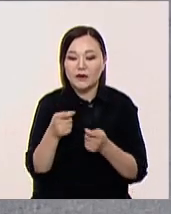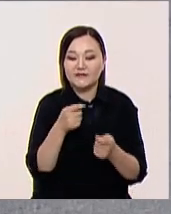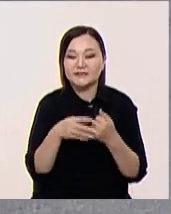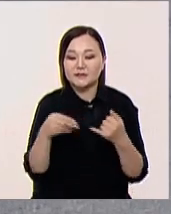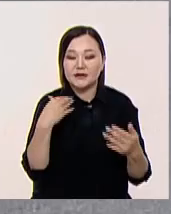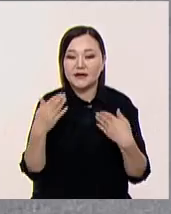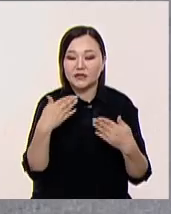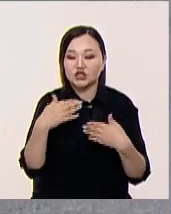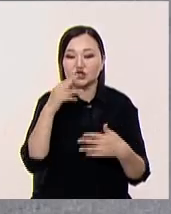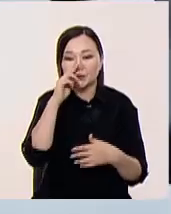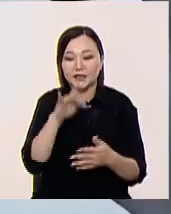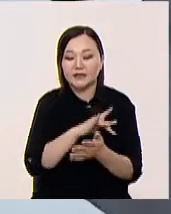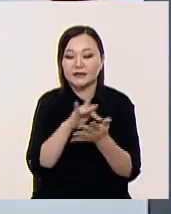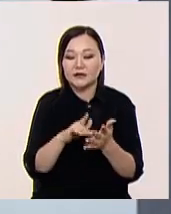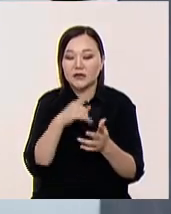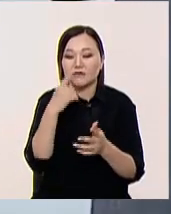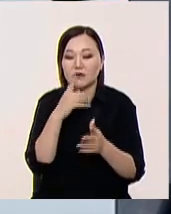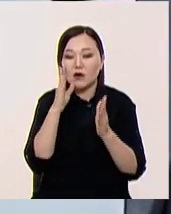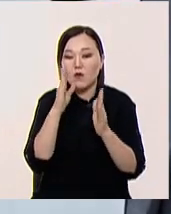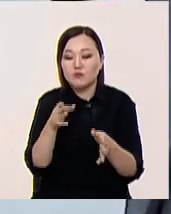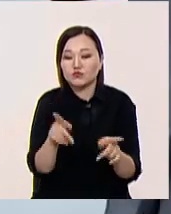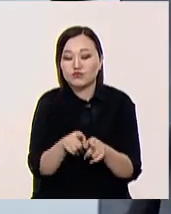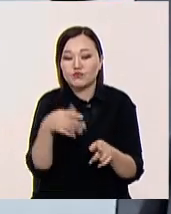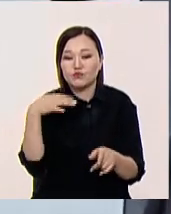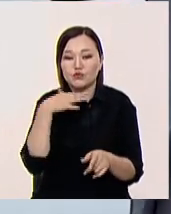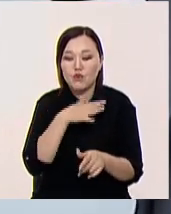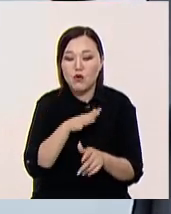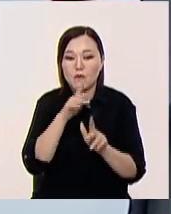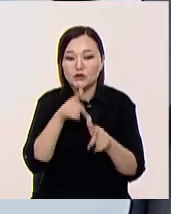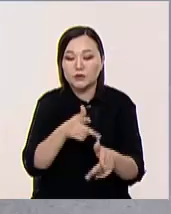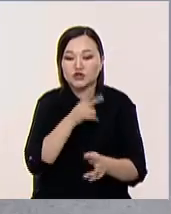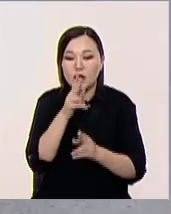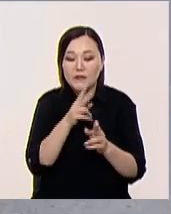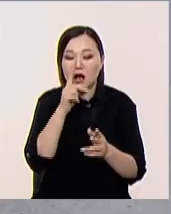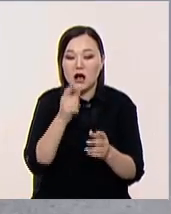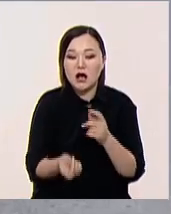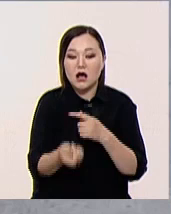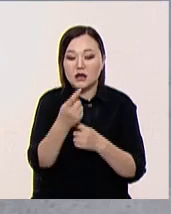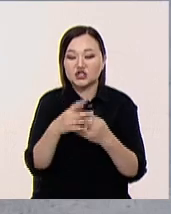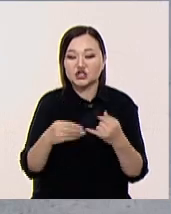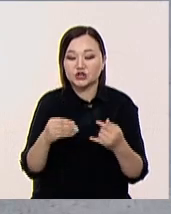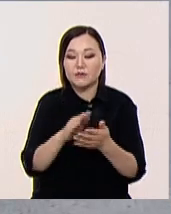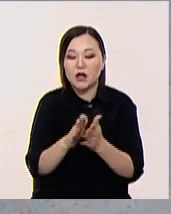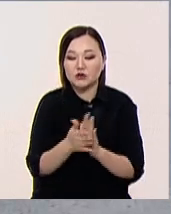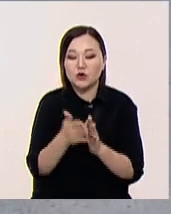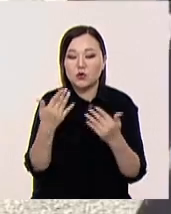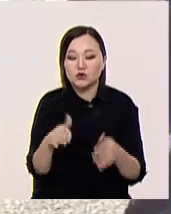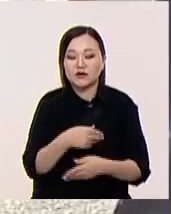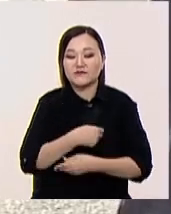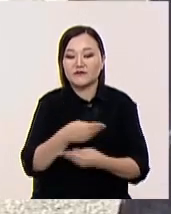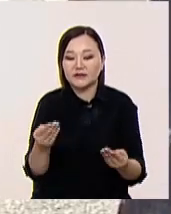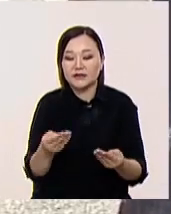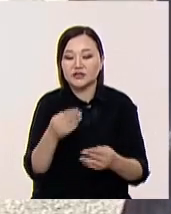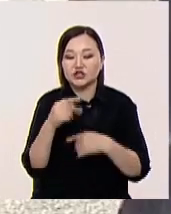земельных отношений Шымкента говорят, таких обращений поступало немало. Вот только чаще всего оказывается, что положенные сотки людям уже выдали.